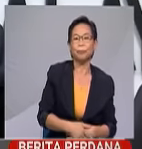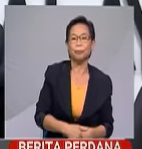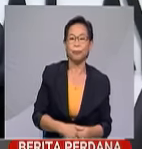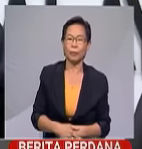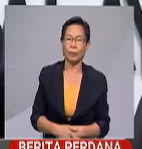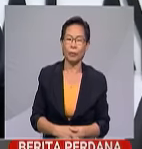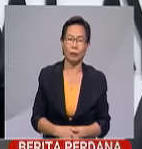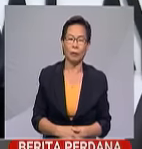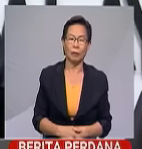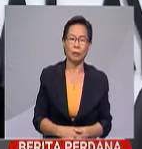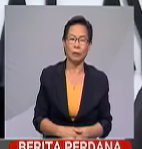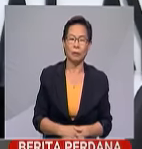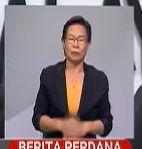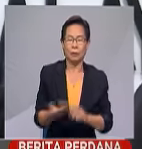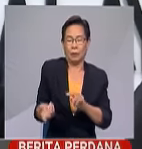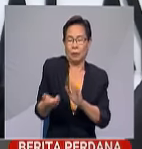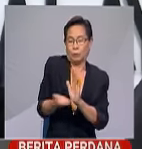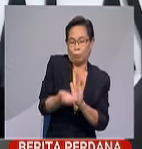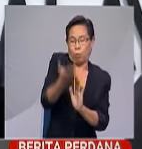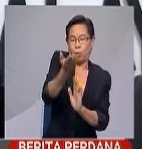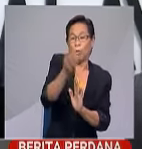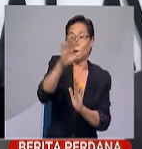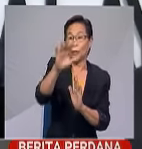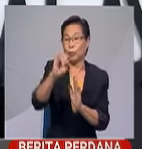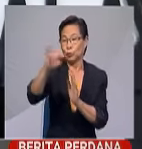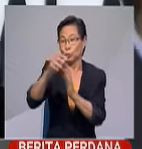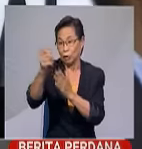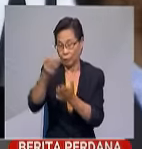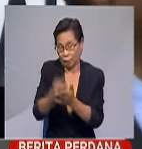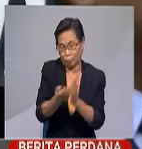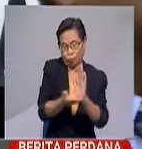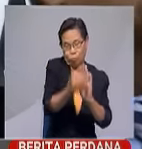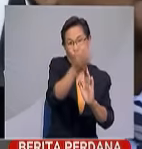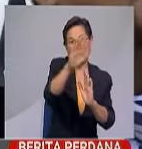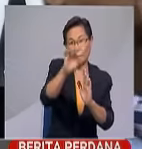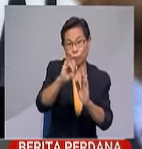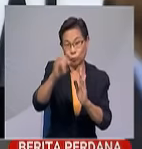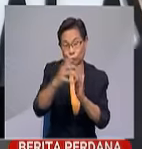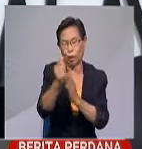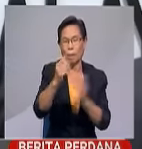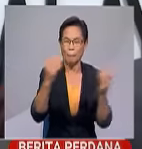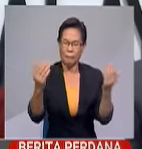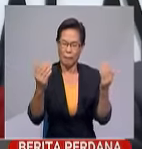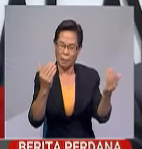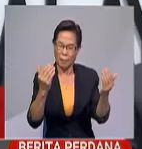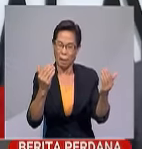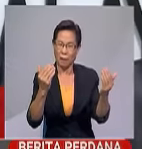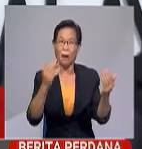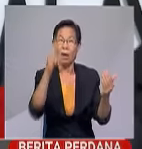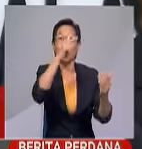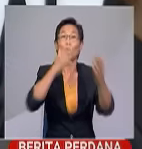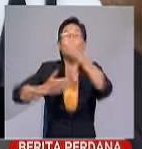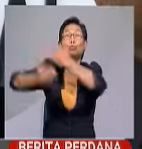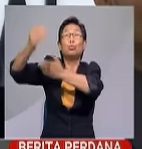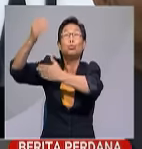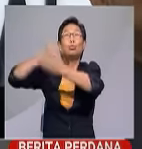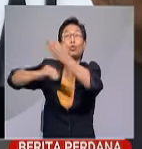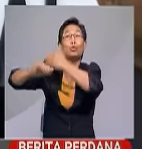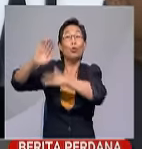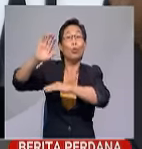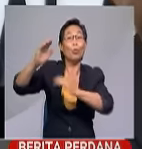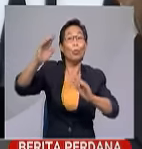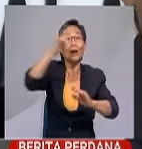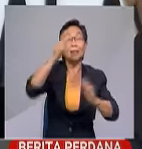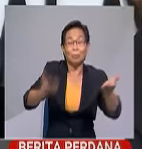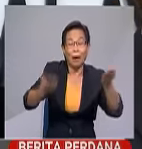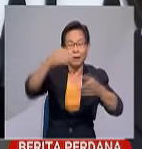Tersebut merupakan peningkatan sebanyak RM50 juta berbanding dengan peruntukan oleh kerajaan terdahulu dalam